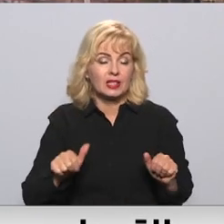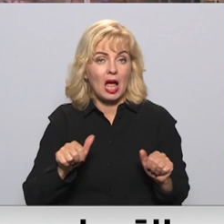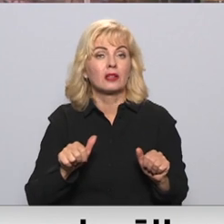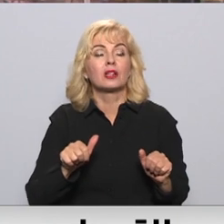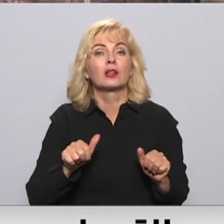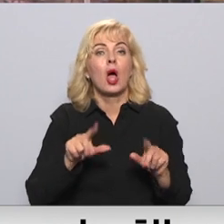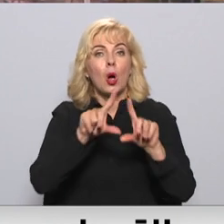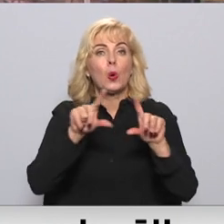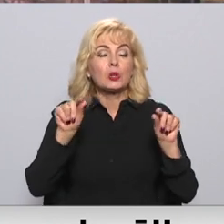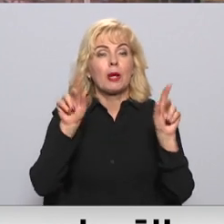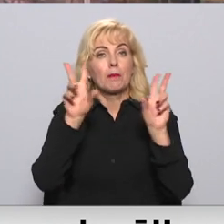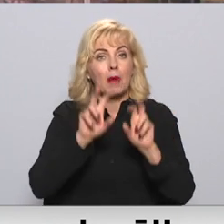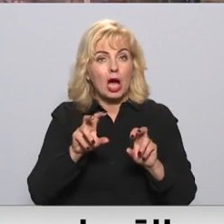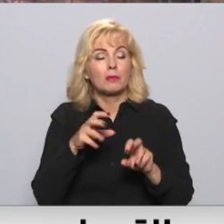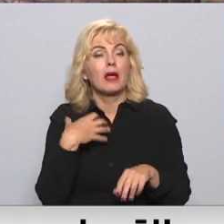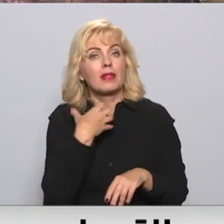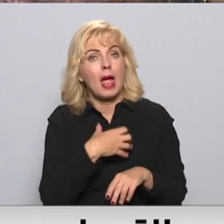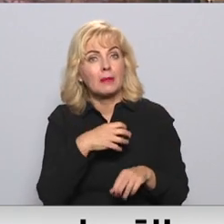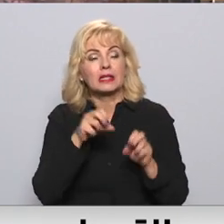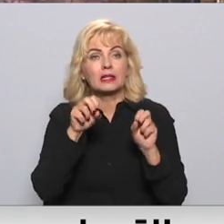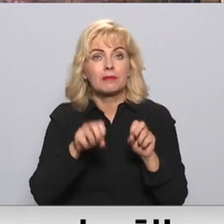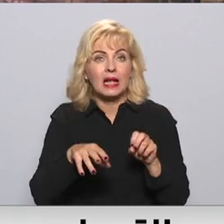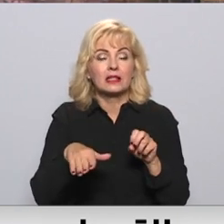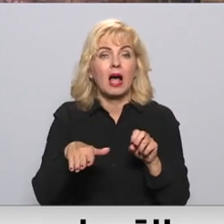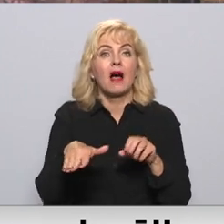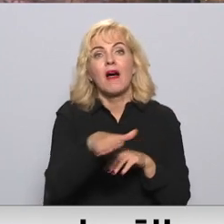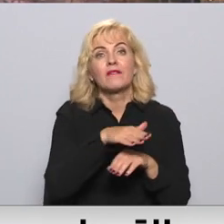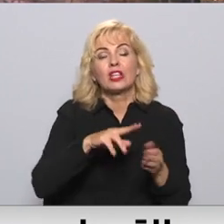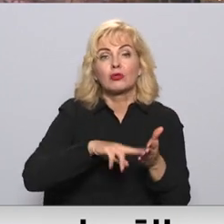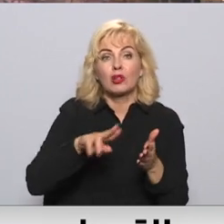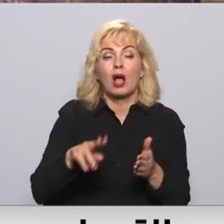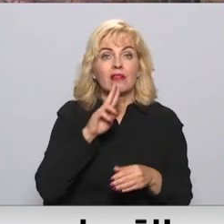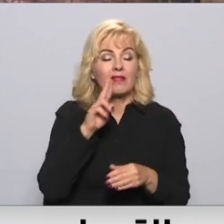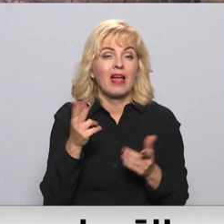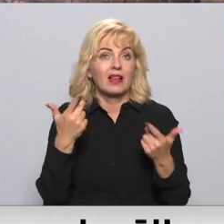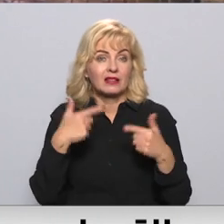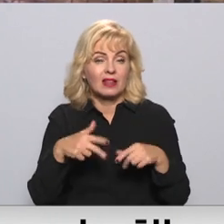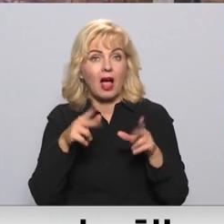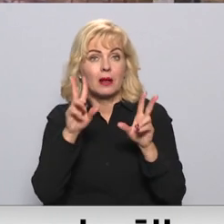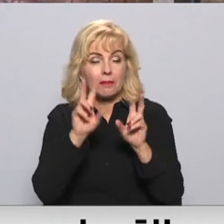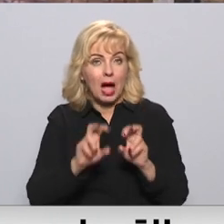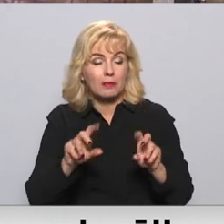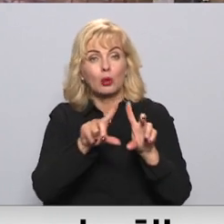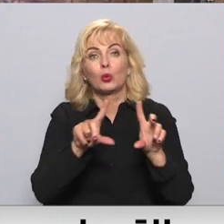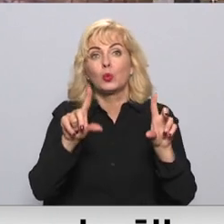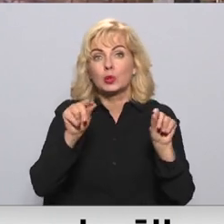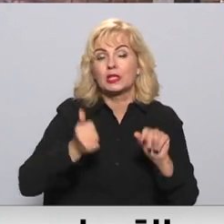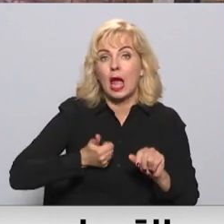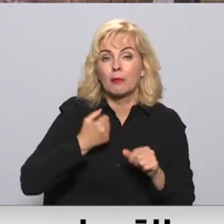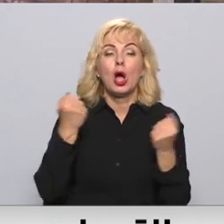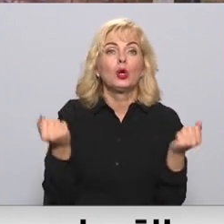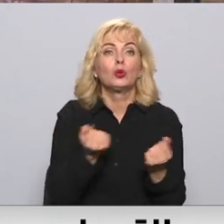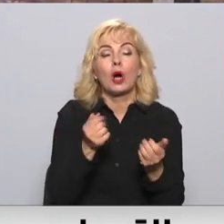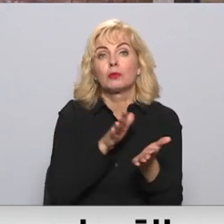kuru darbībai nepieciešama speciālā vides atļauja. Šogad nedēļas laikā tika pārbaudīti uzņēmumi, kas nodarbojas